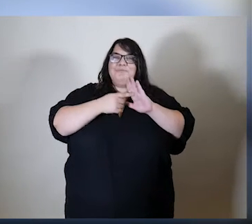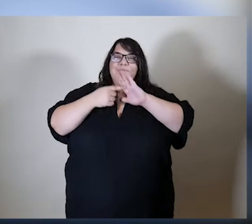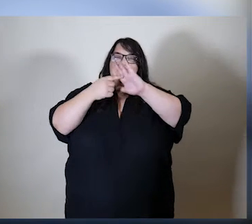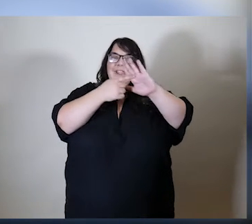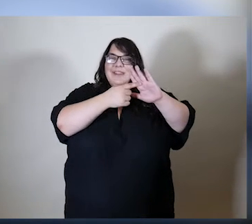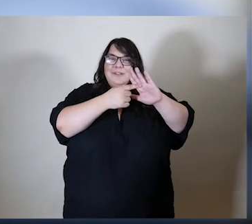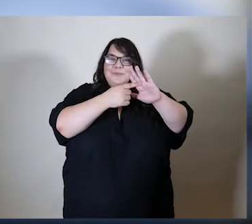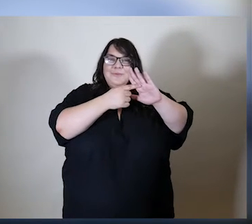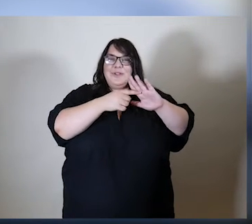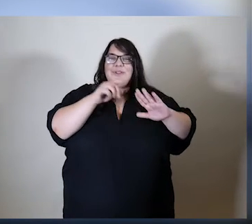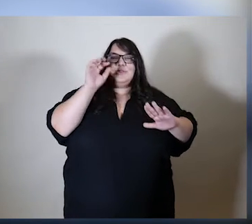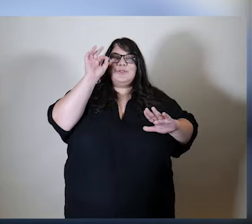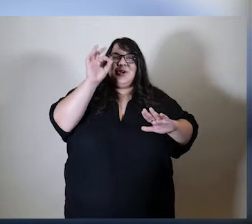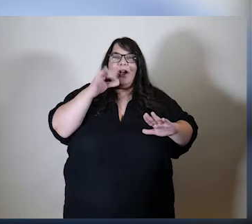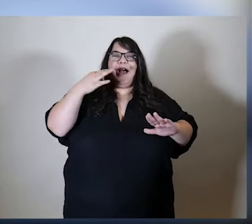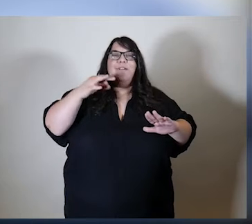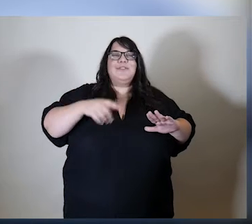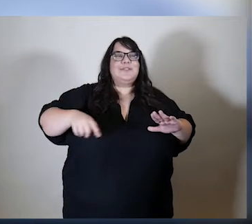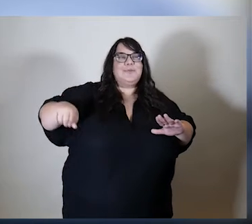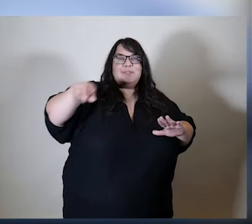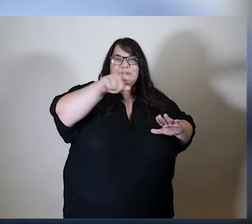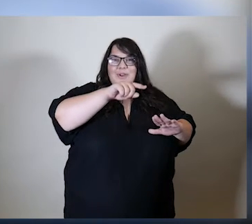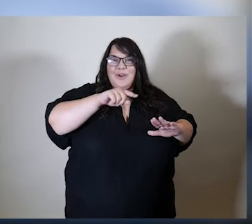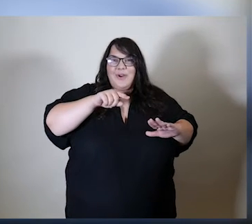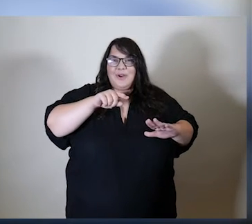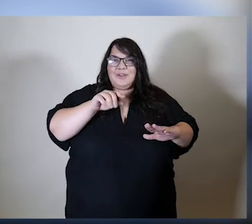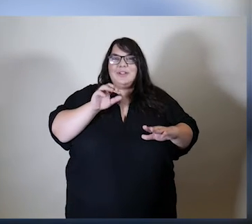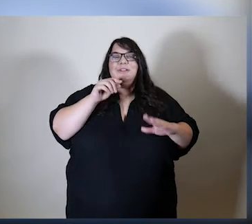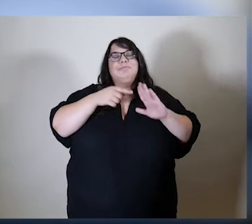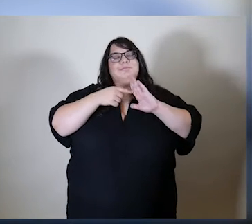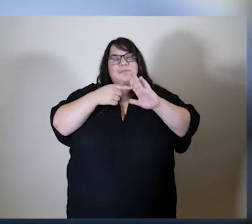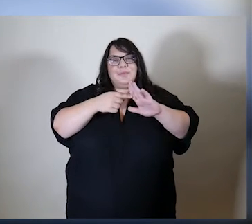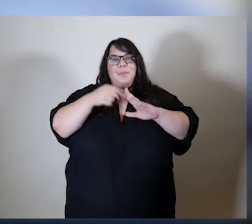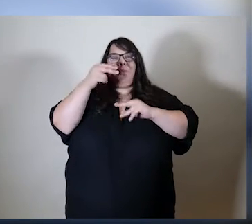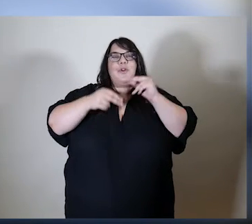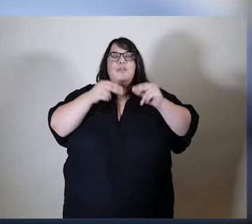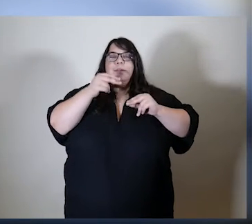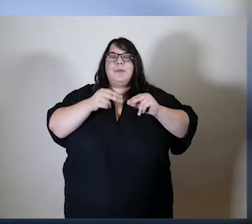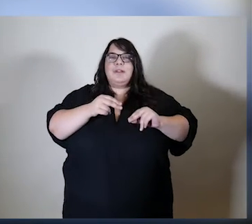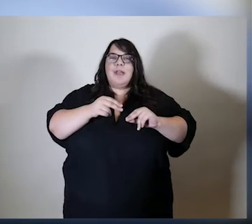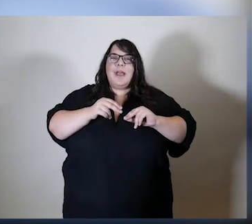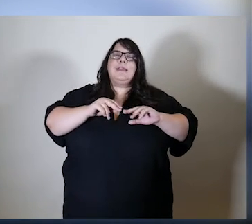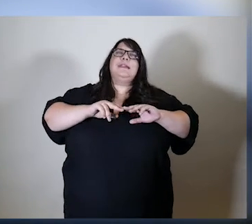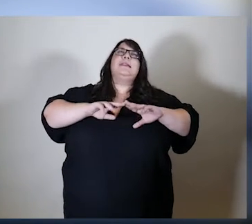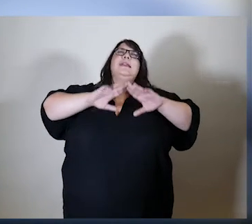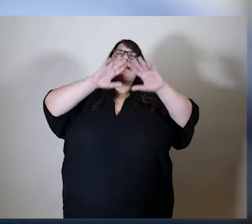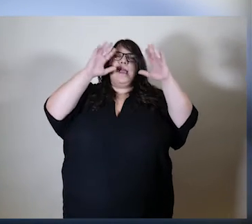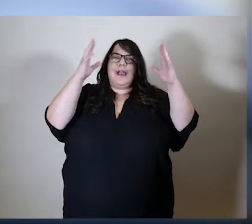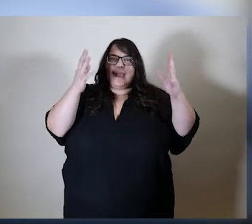να ευαισθητοποιήσουμε την κοινότητα, την κοινή γνώμη για τα προβλήματα που απασχολούν